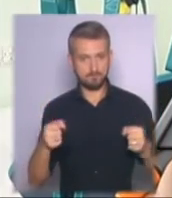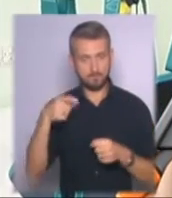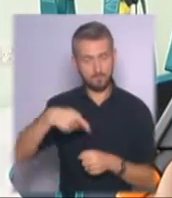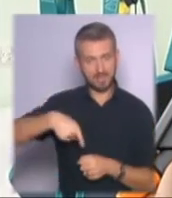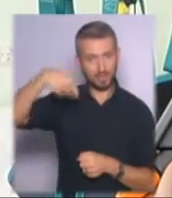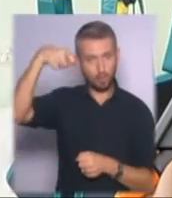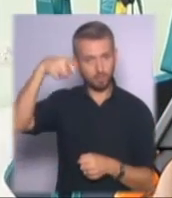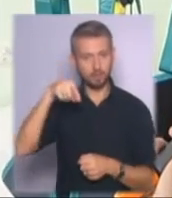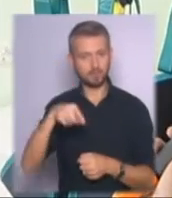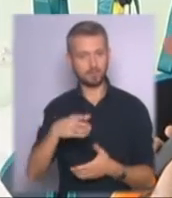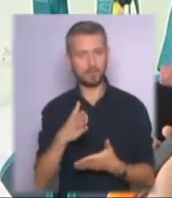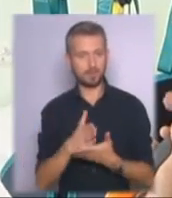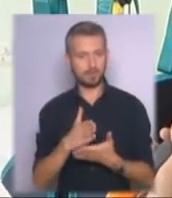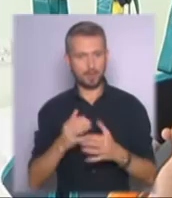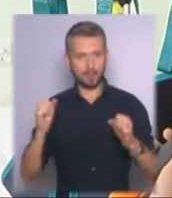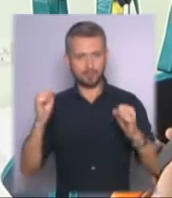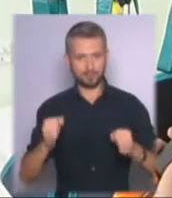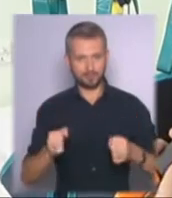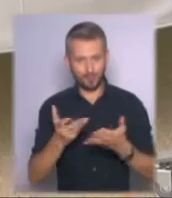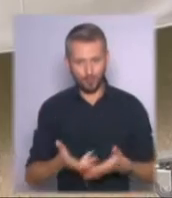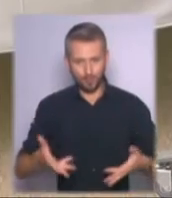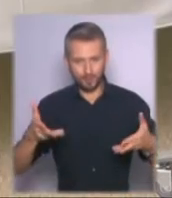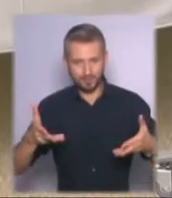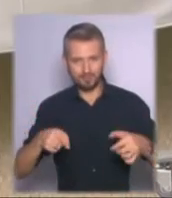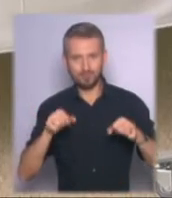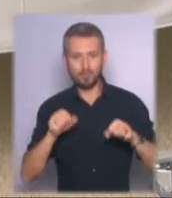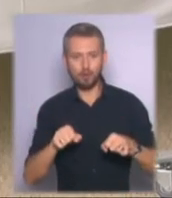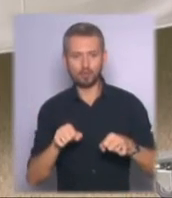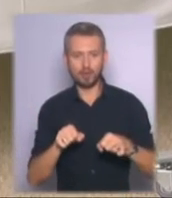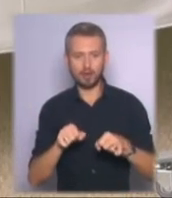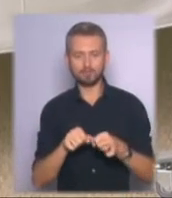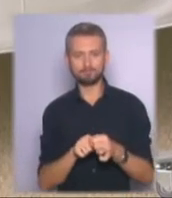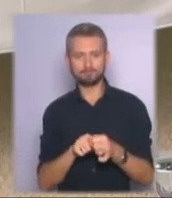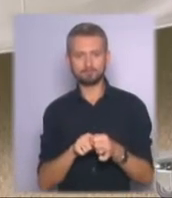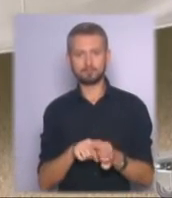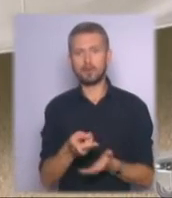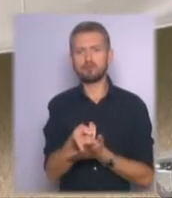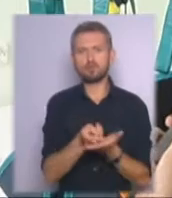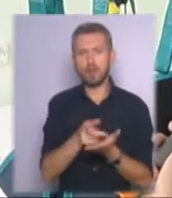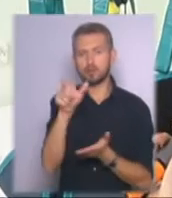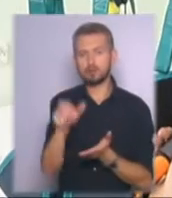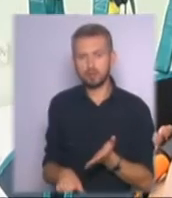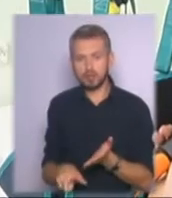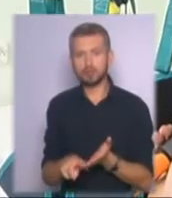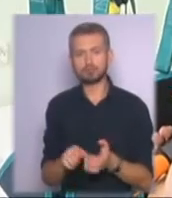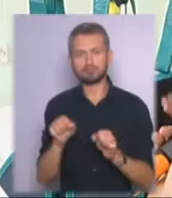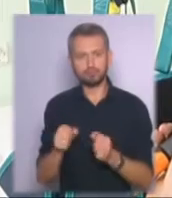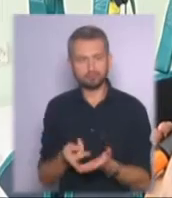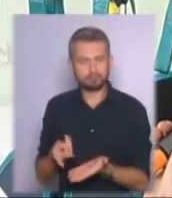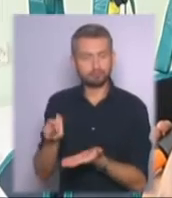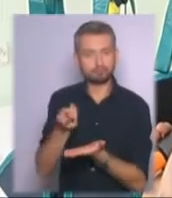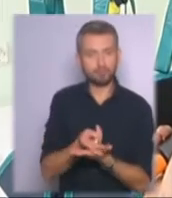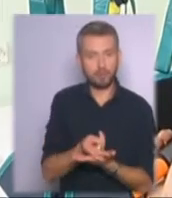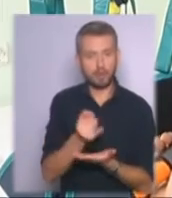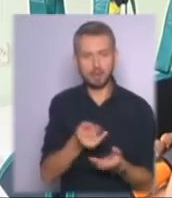є колиска, де можна зафіксувати нерухому, лежачу людину, бійця АТО, і